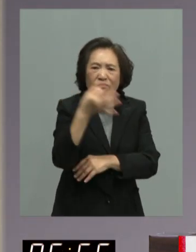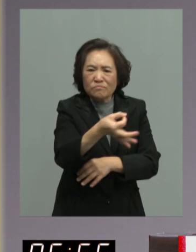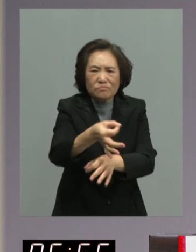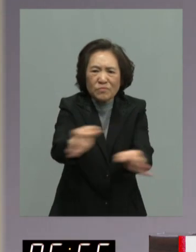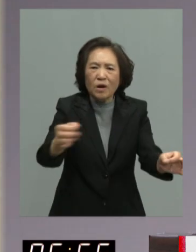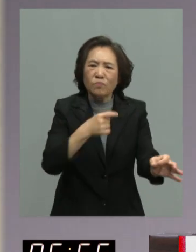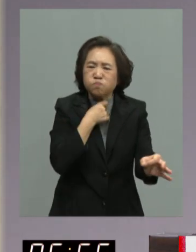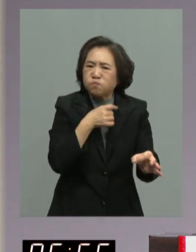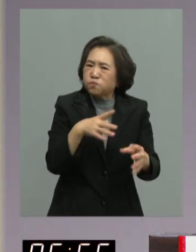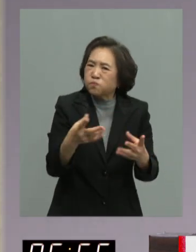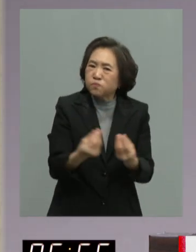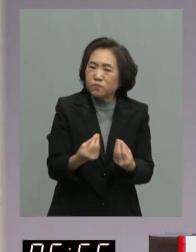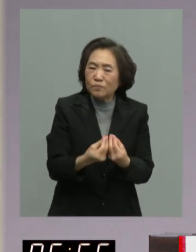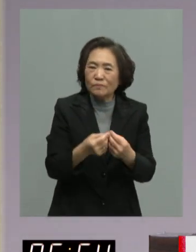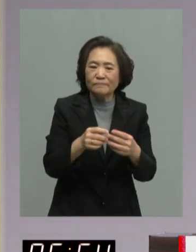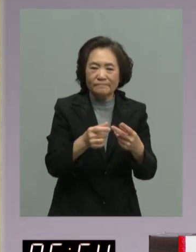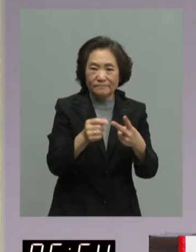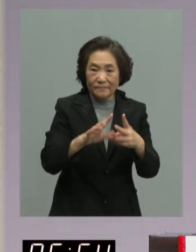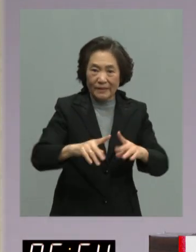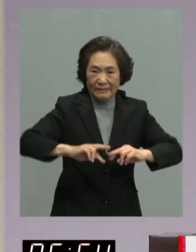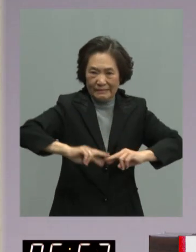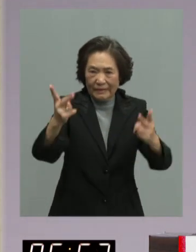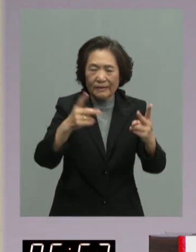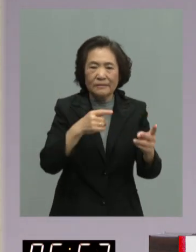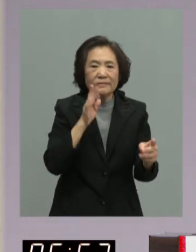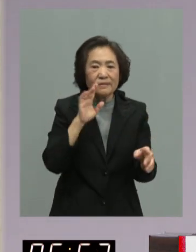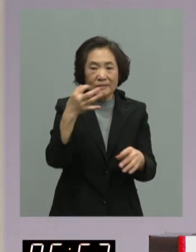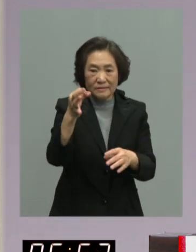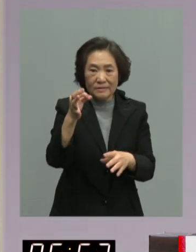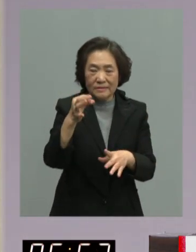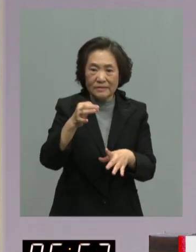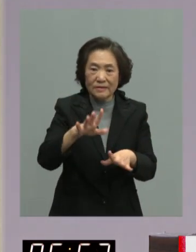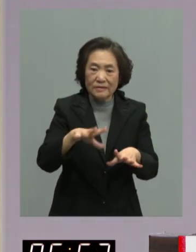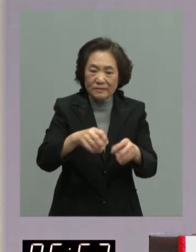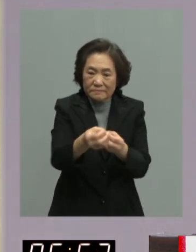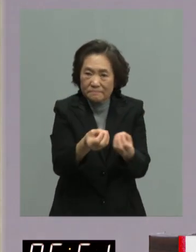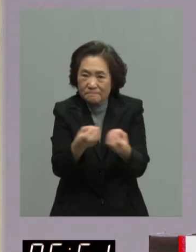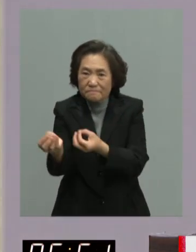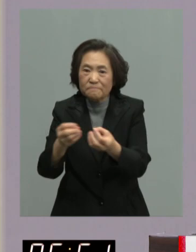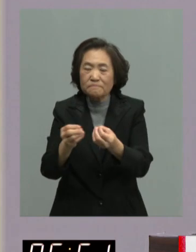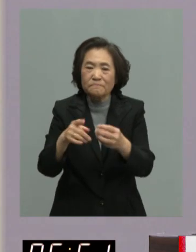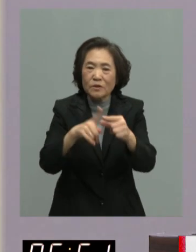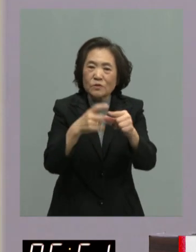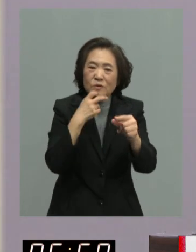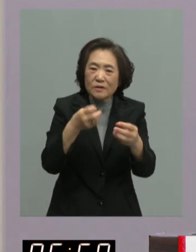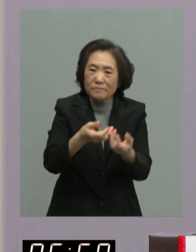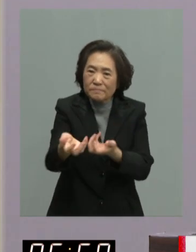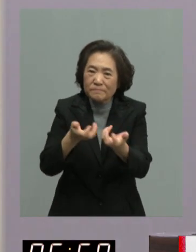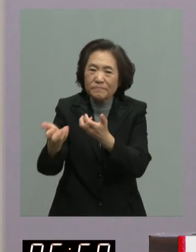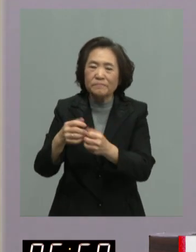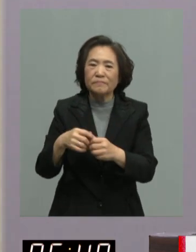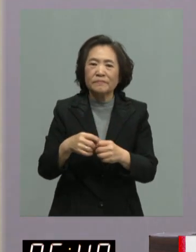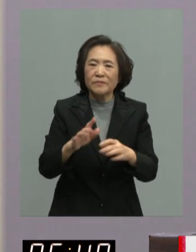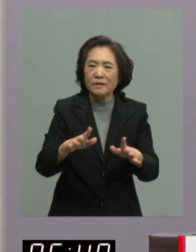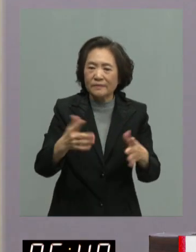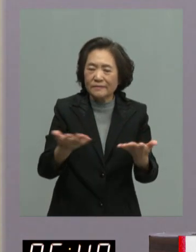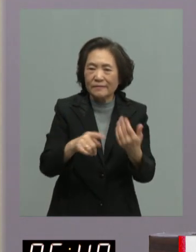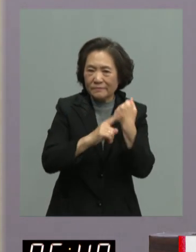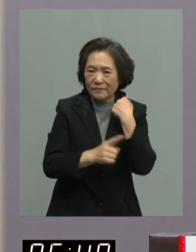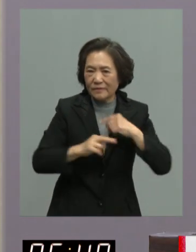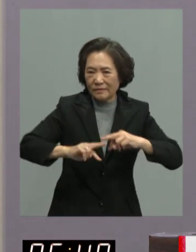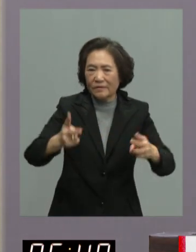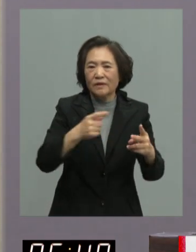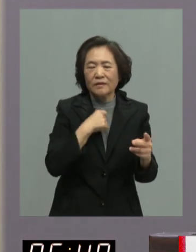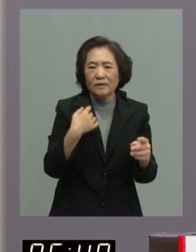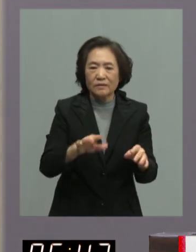2015年柯文哲当台北市市长的时候，就要做第一次的申报，因为是2014年的12月25号就